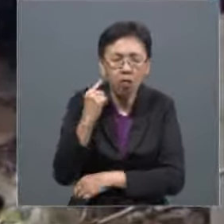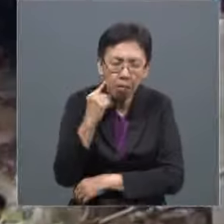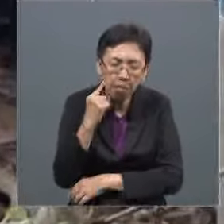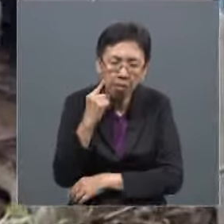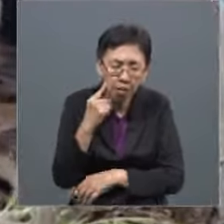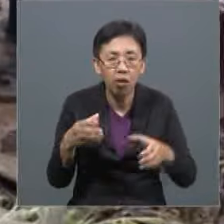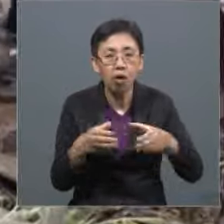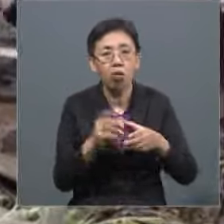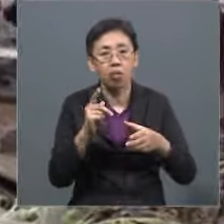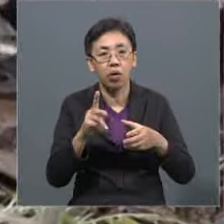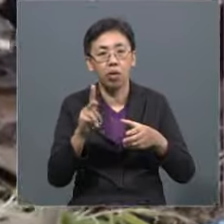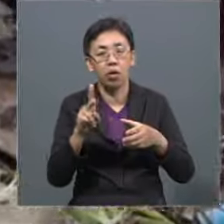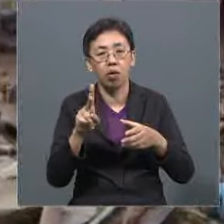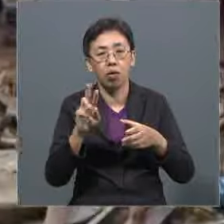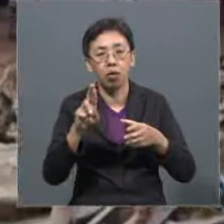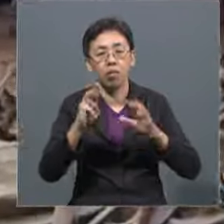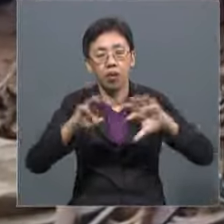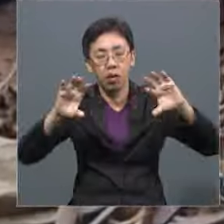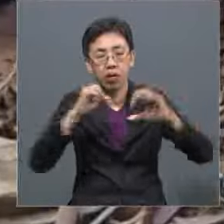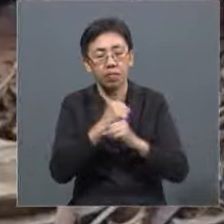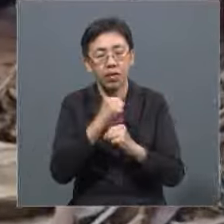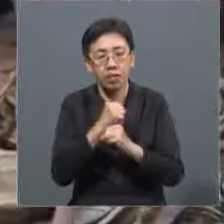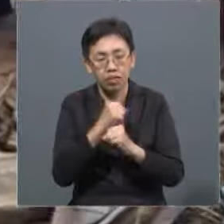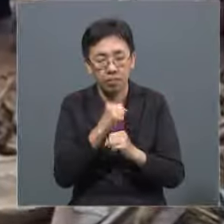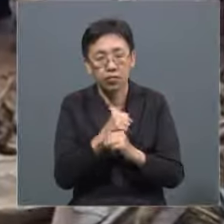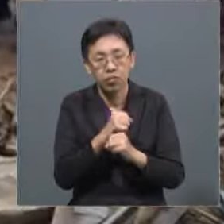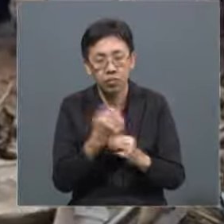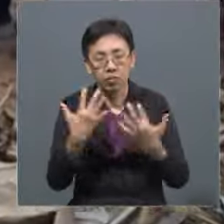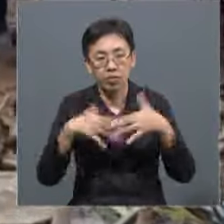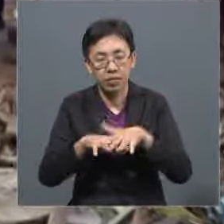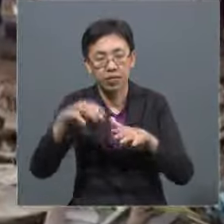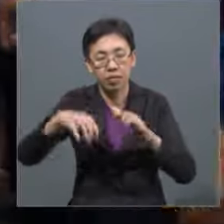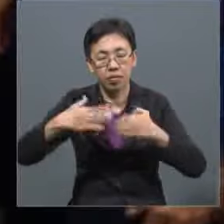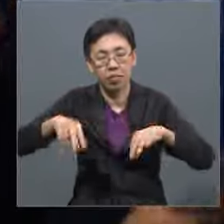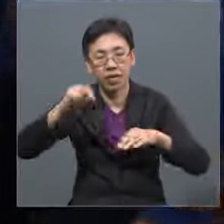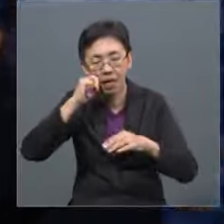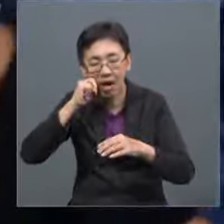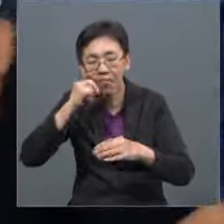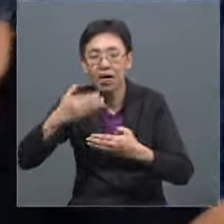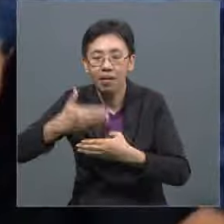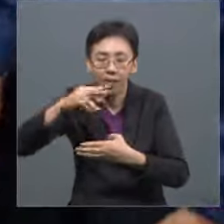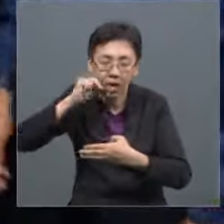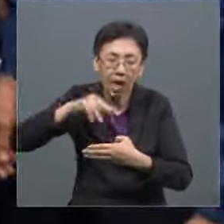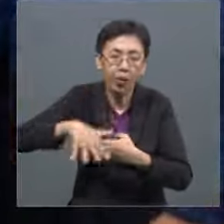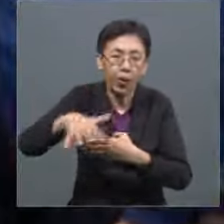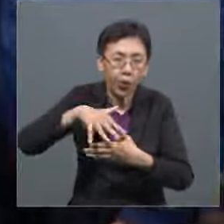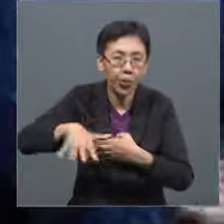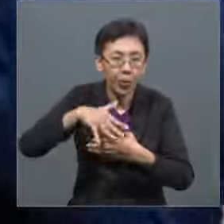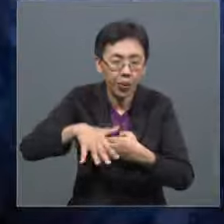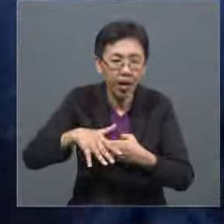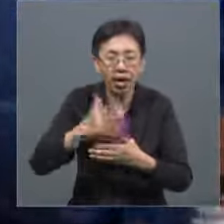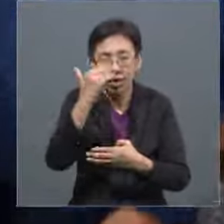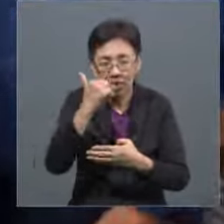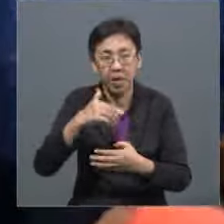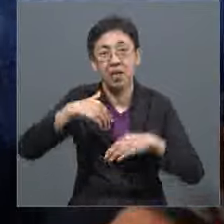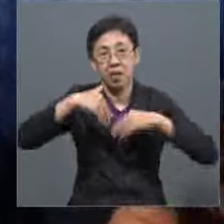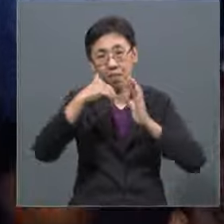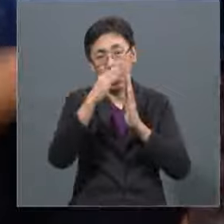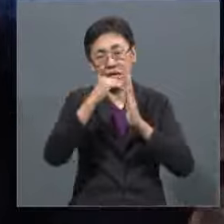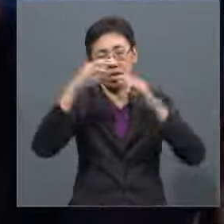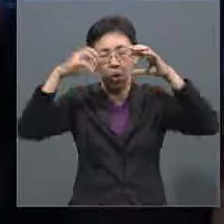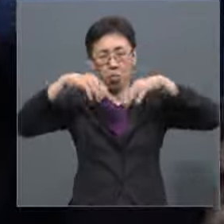ณะรัฐมนตรีที่ตอนนี้ยังทำงานอยู่ก็มีการประสานกับกรมชลประทานในการพร่องน้ำตามเขื่อนต่างๆเพื่อเตรียมรับน้ำจากทางเหนือ